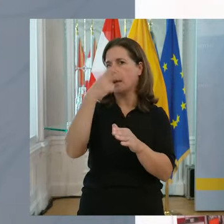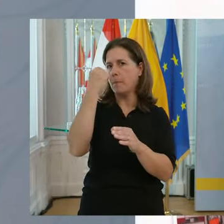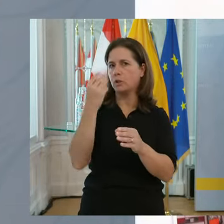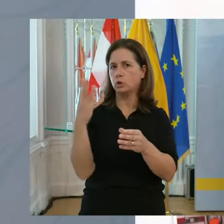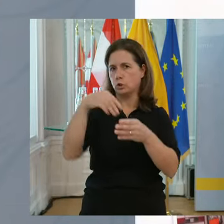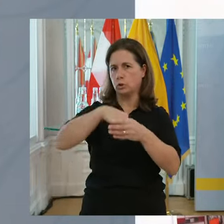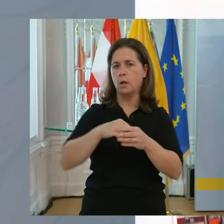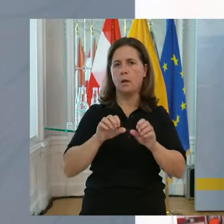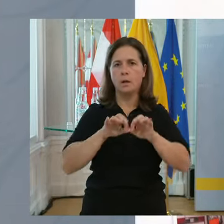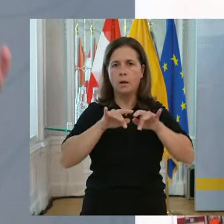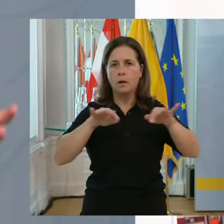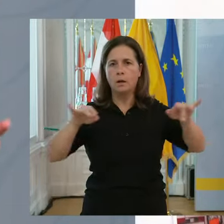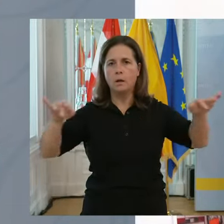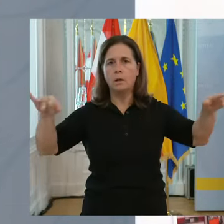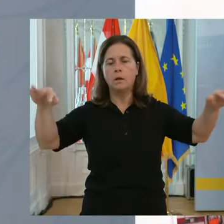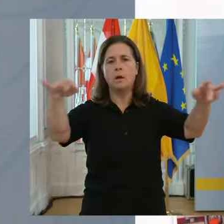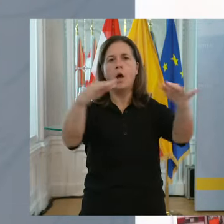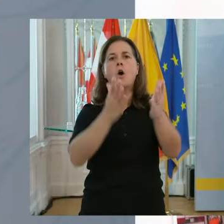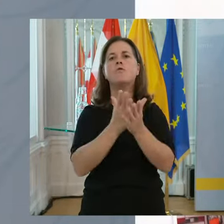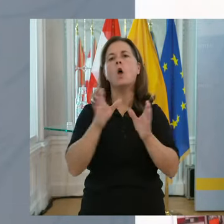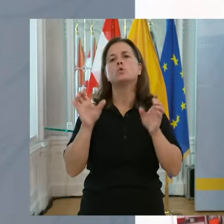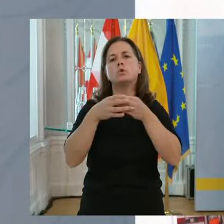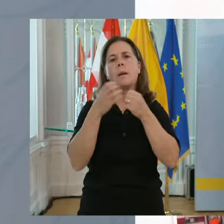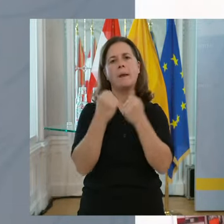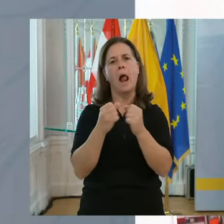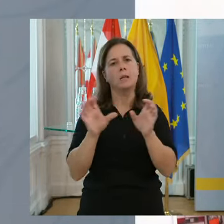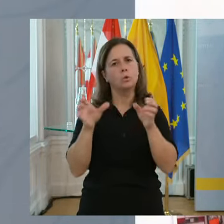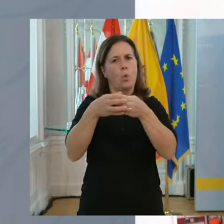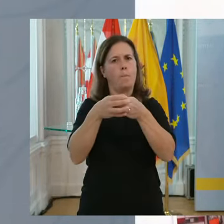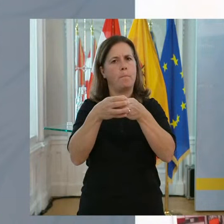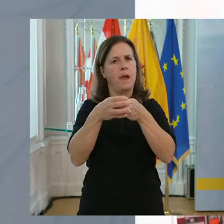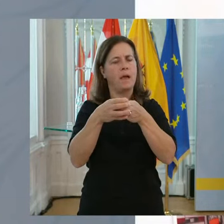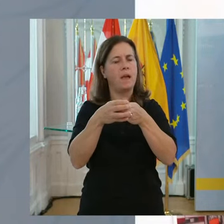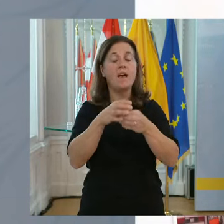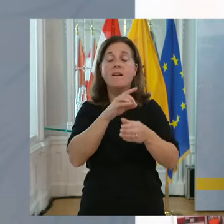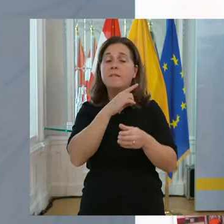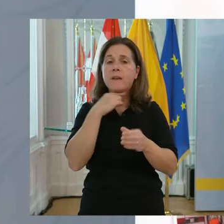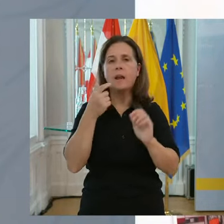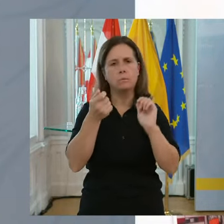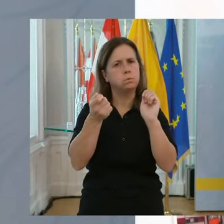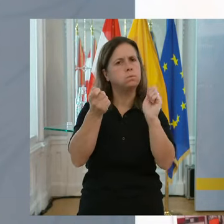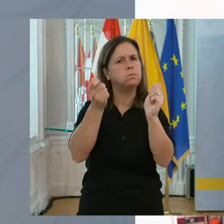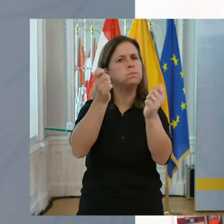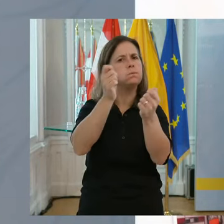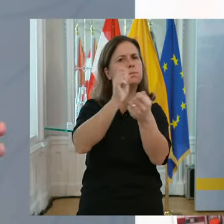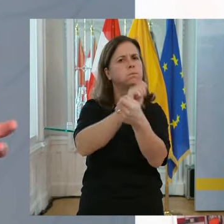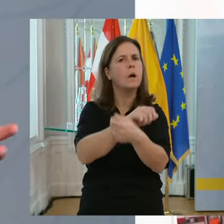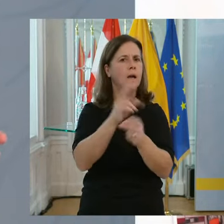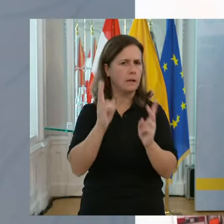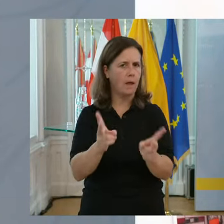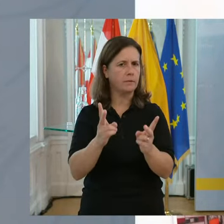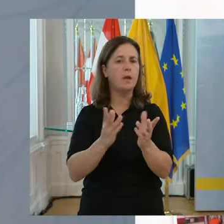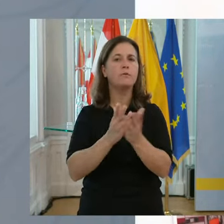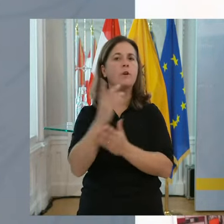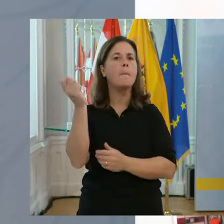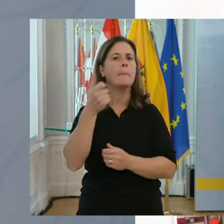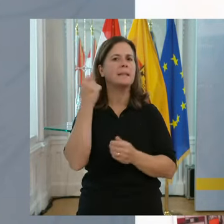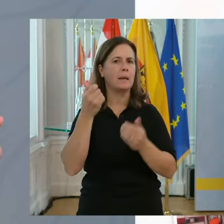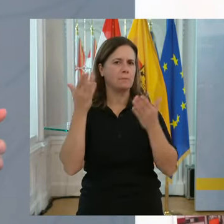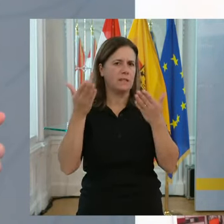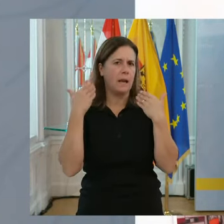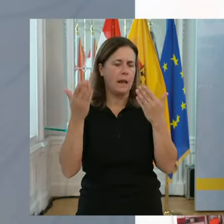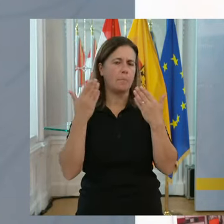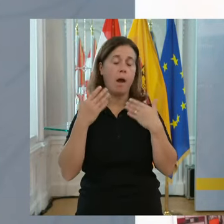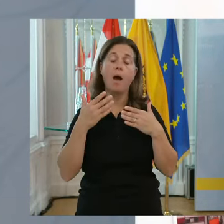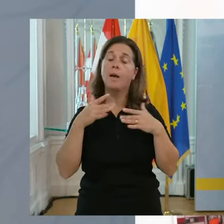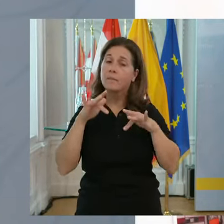mitbringen können, dass sie für den Zusammenhalt in der Gruppe sehr, sehr viel bewirken können und dass es für das Betriebsklima wirklich